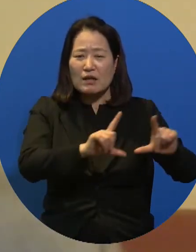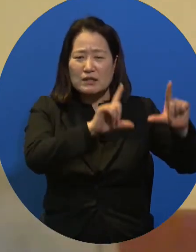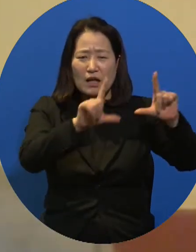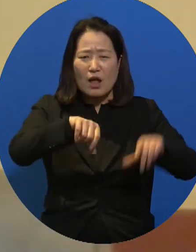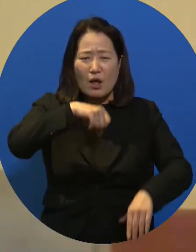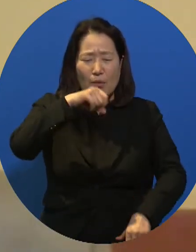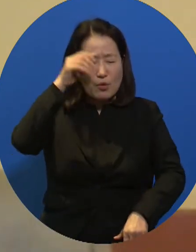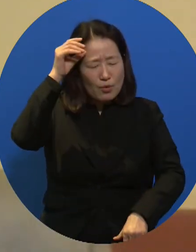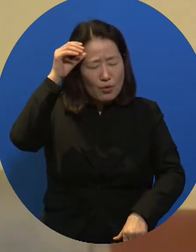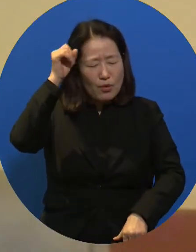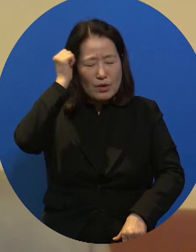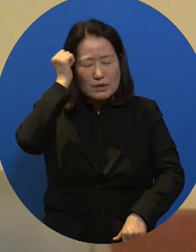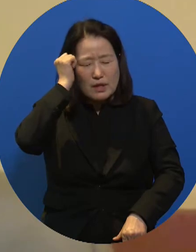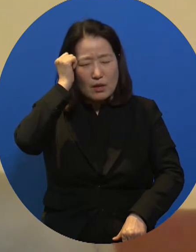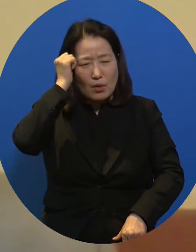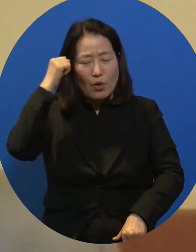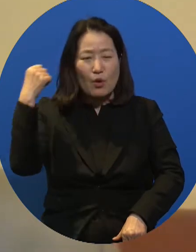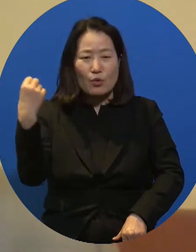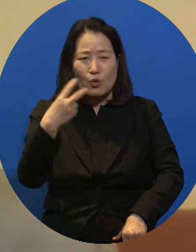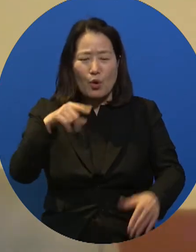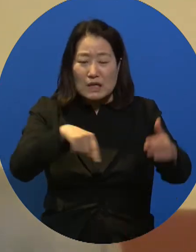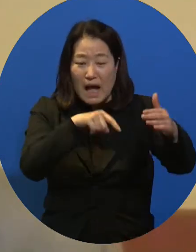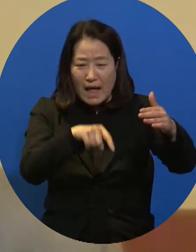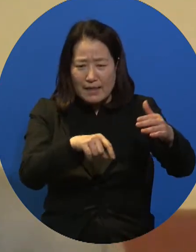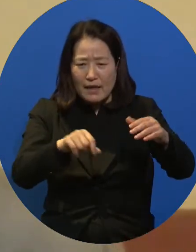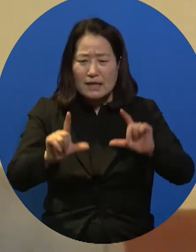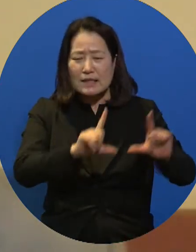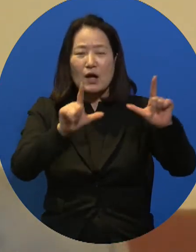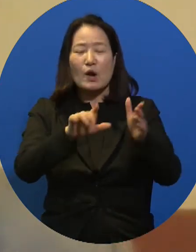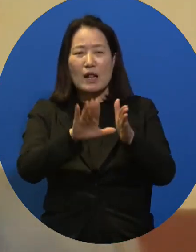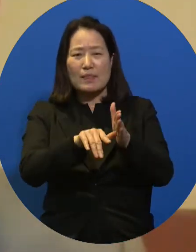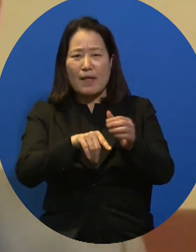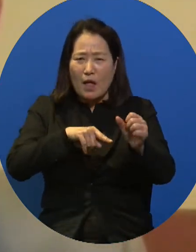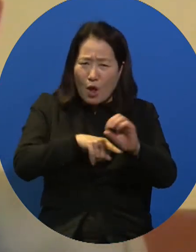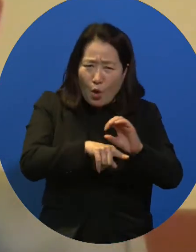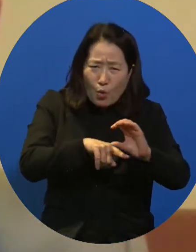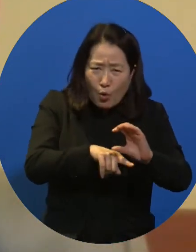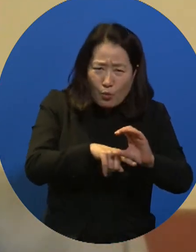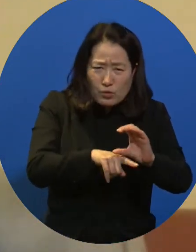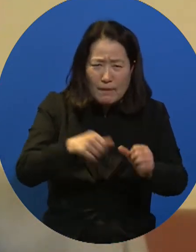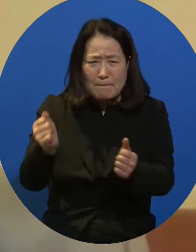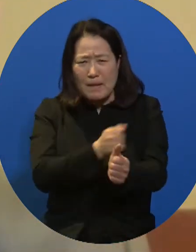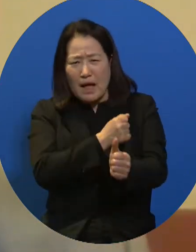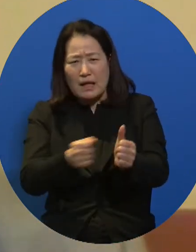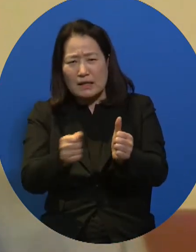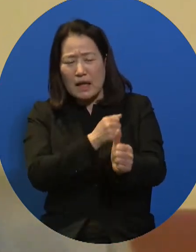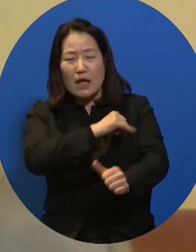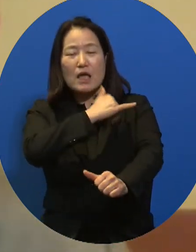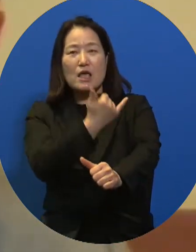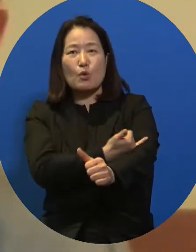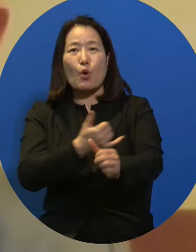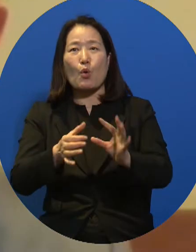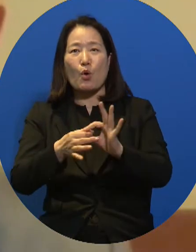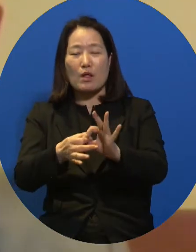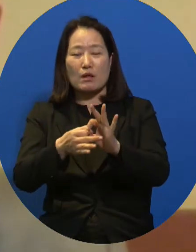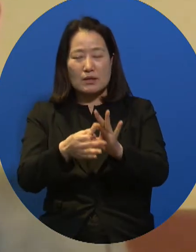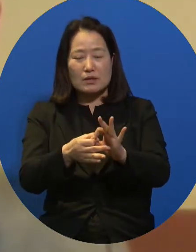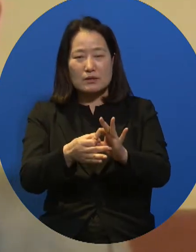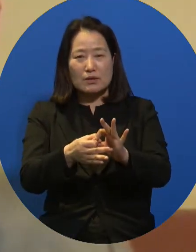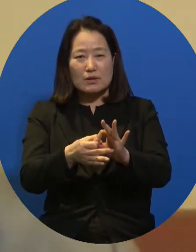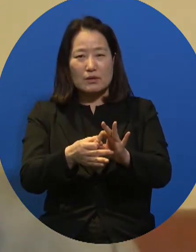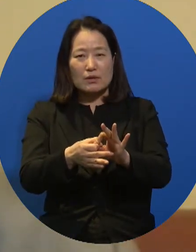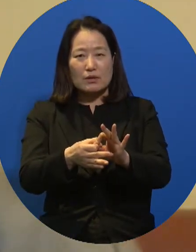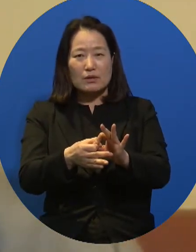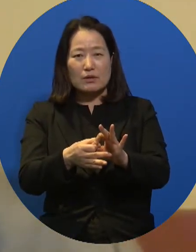그리고 고문과 학대, 인권 중에서도 특히 이제 어떤